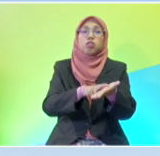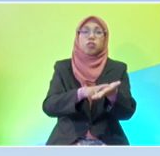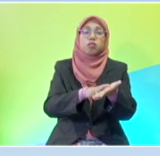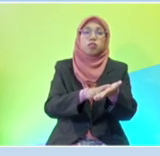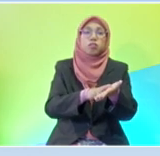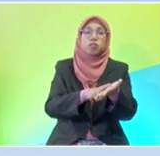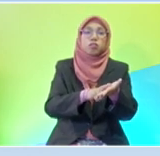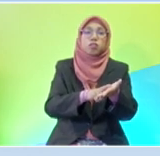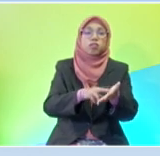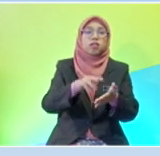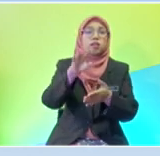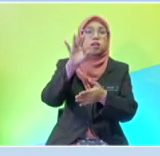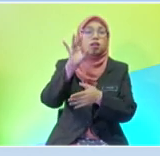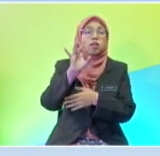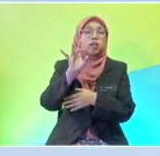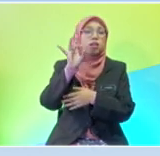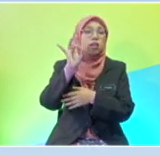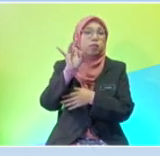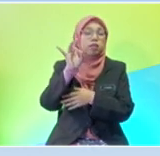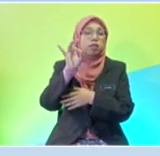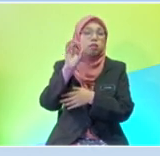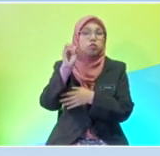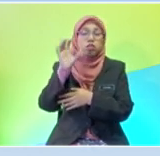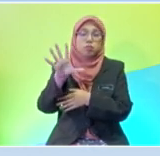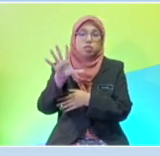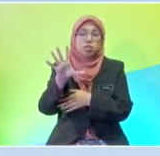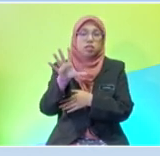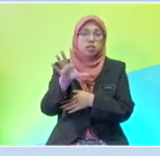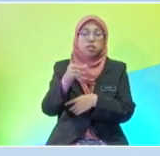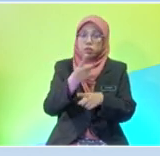805 sepatunya 850 jadi